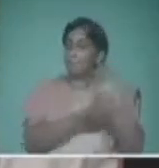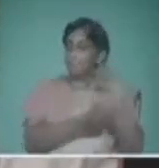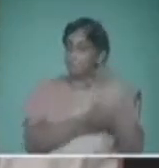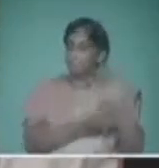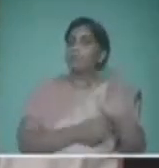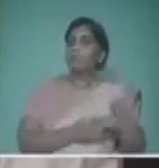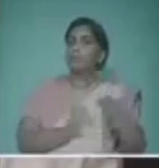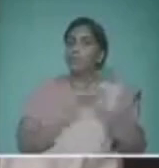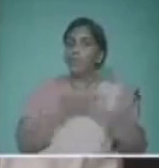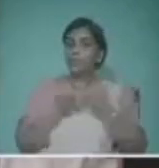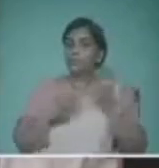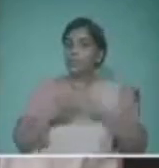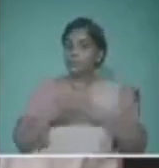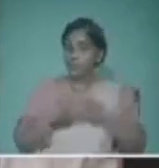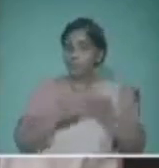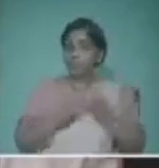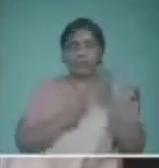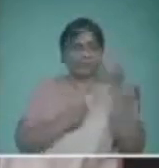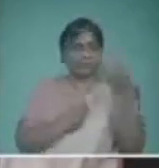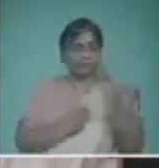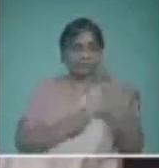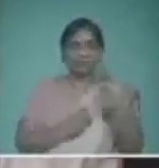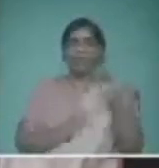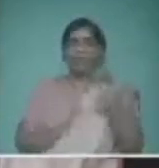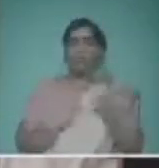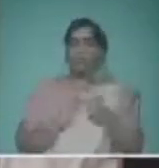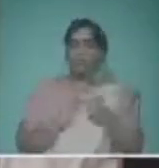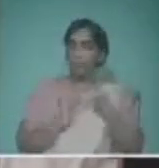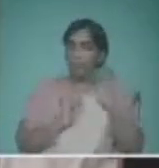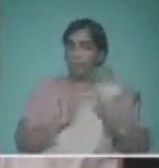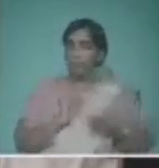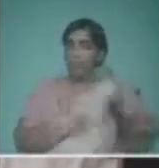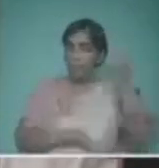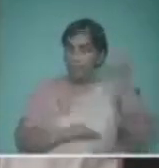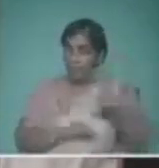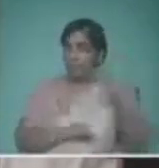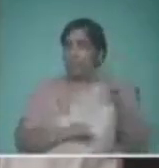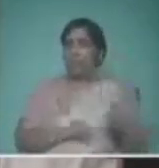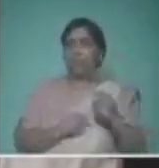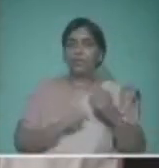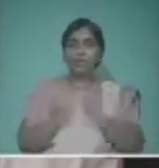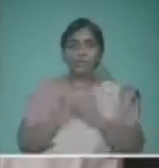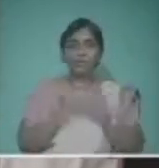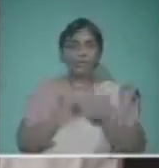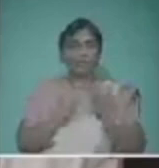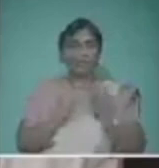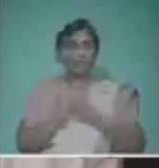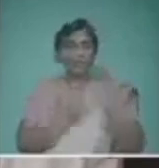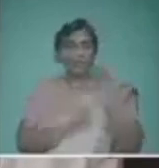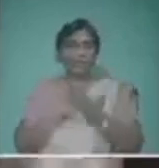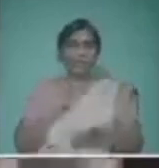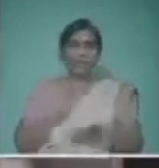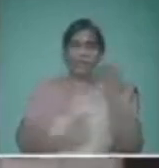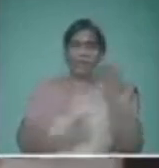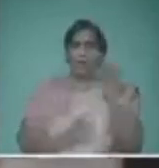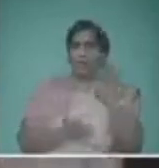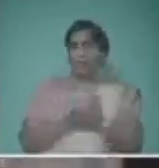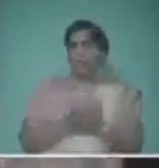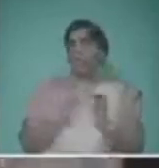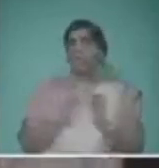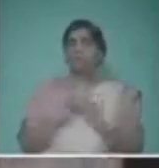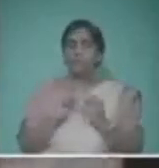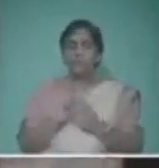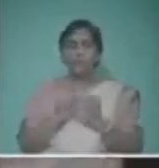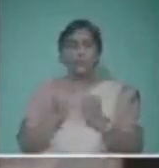හා සේවකයන් වෙත ලබා දෙමින් පොලි අනුපාතික වැඩි කිරීම අක්‍රීය ණය වැඩිවීම ආර්ථික අර්බුදයේ නිසා